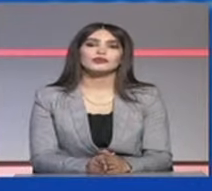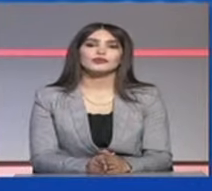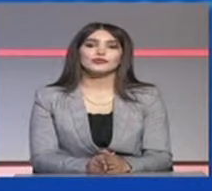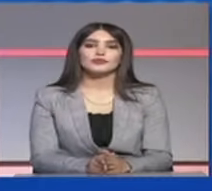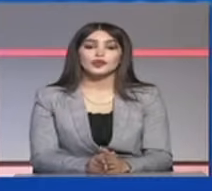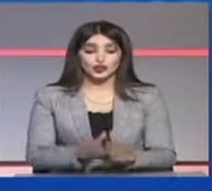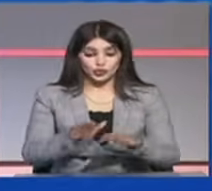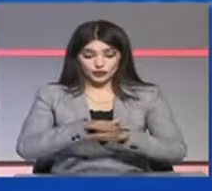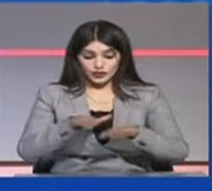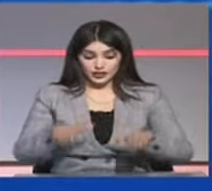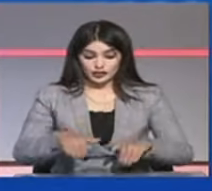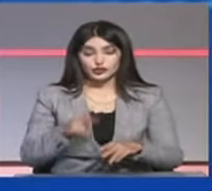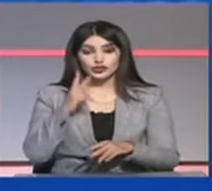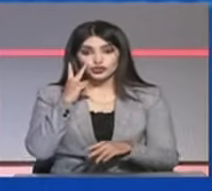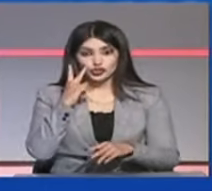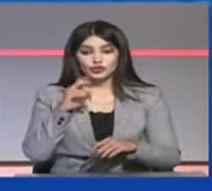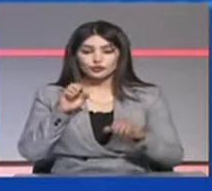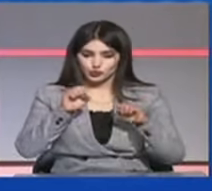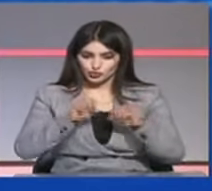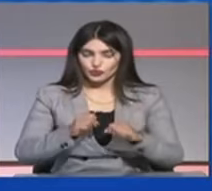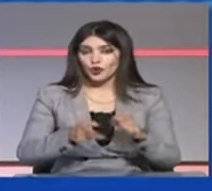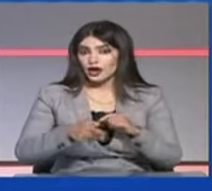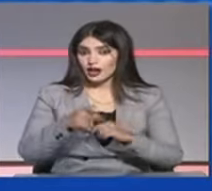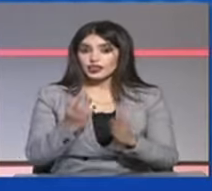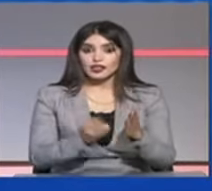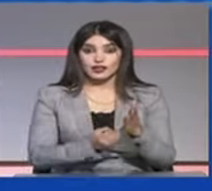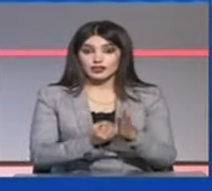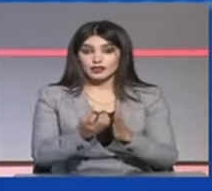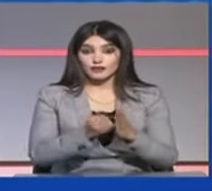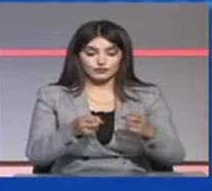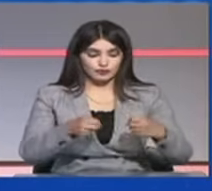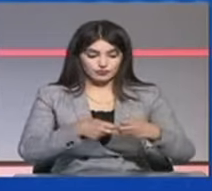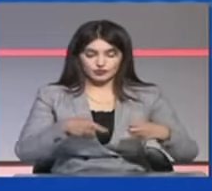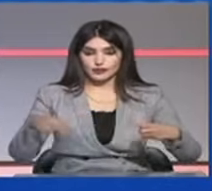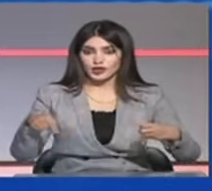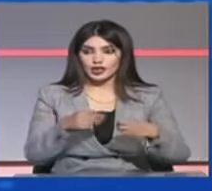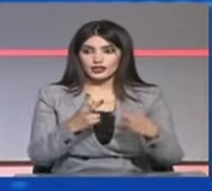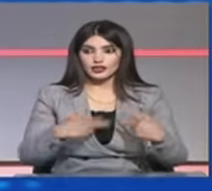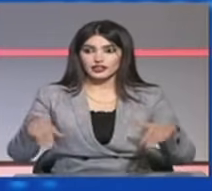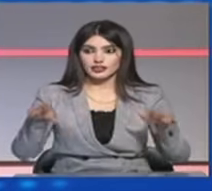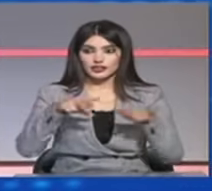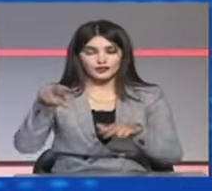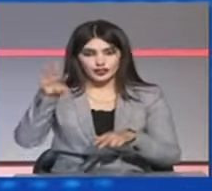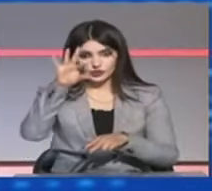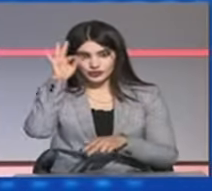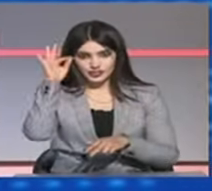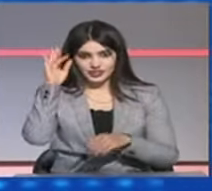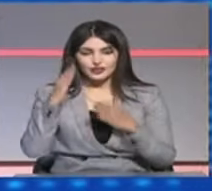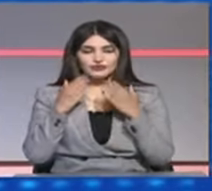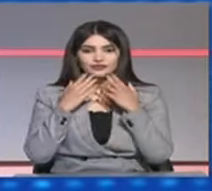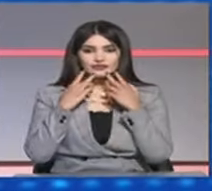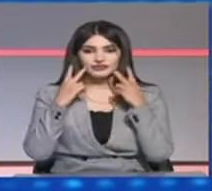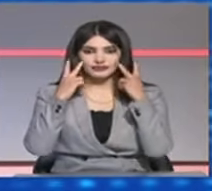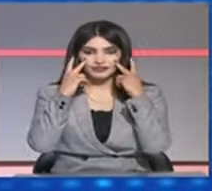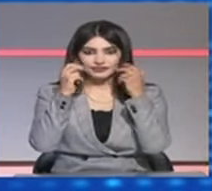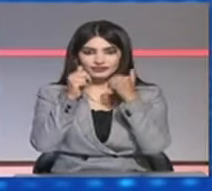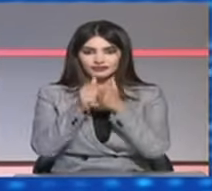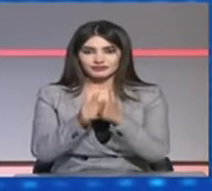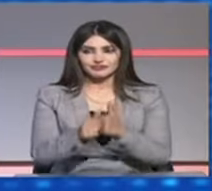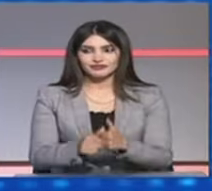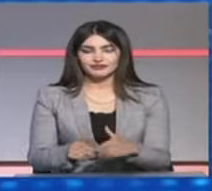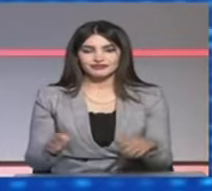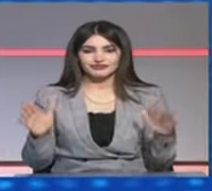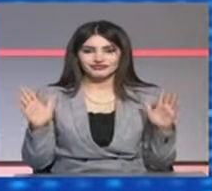ويشير في الختام الى انه بامكانكم متابعه هذه النشره وغيرها من الاخبار على بوابه التلفزه التونسيه شكرا على